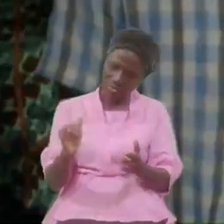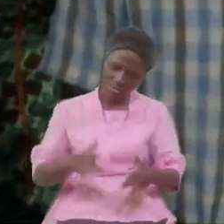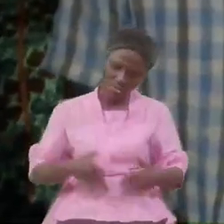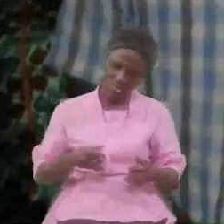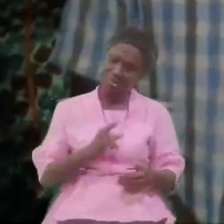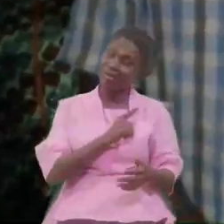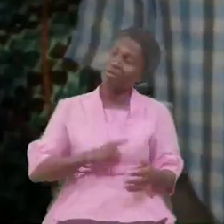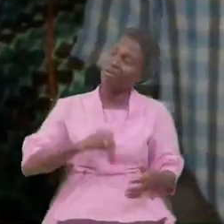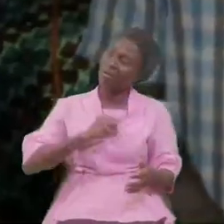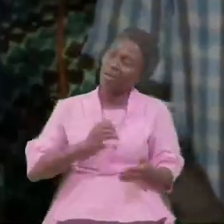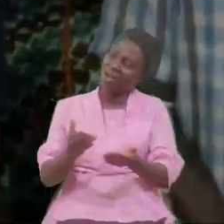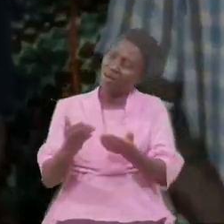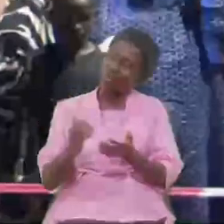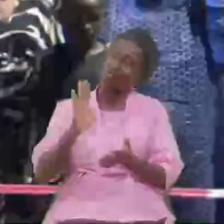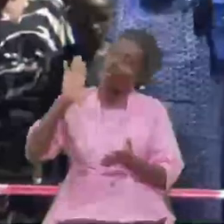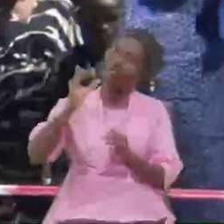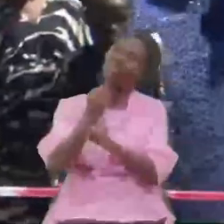Seigneur, je veux ton salut.